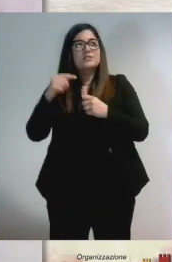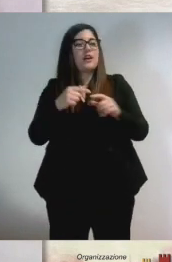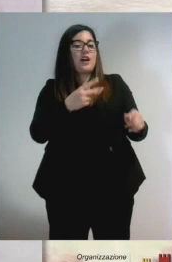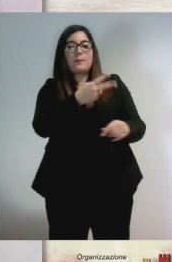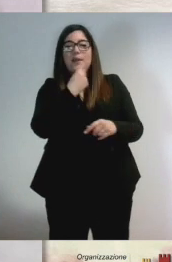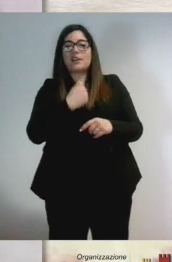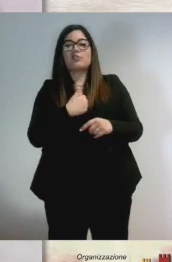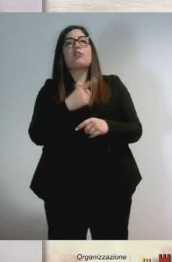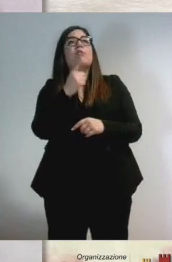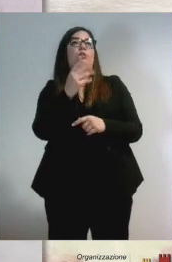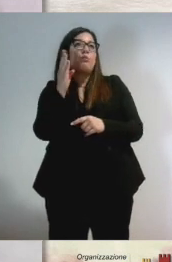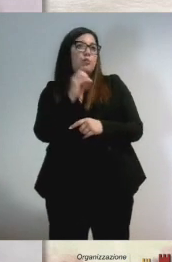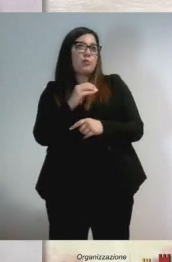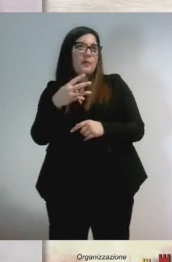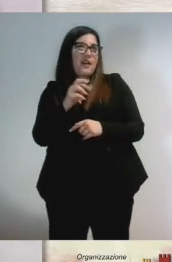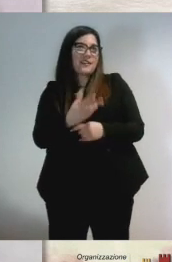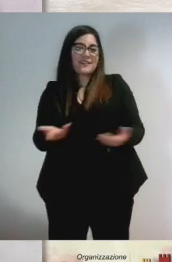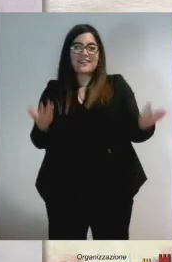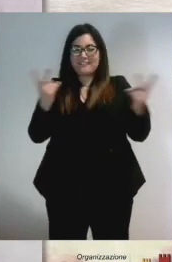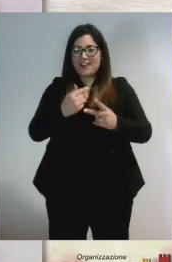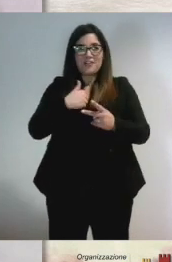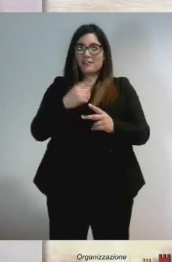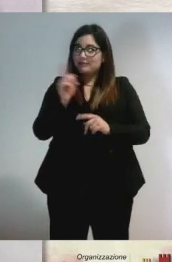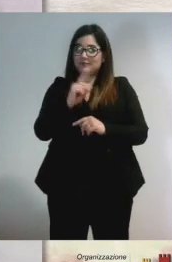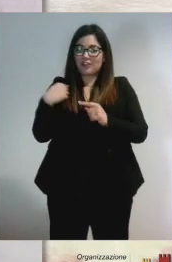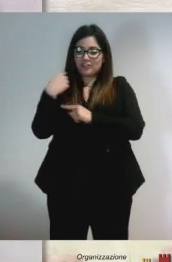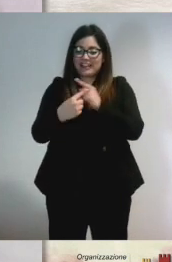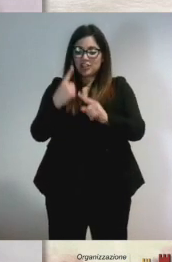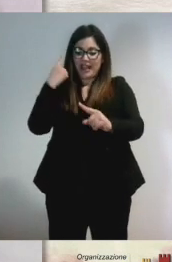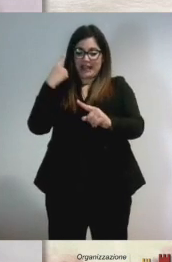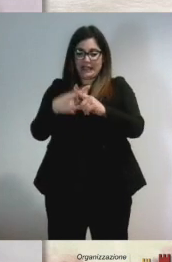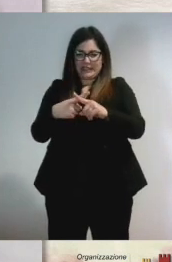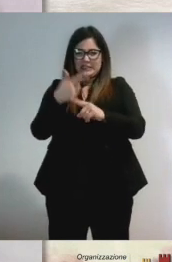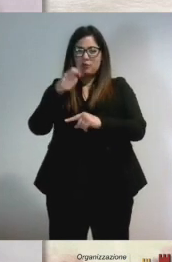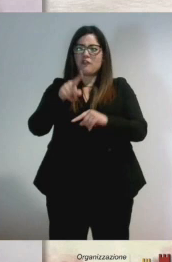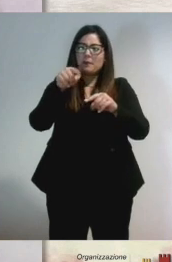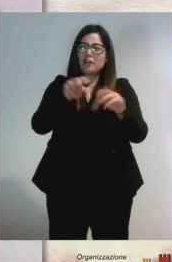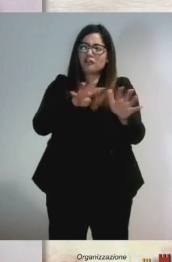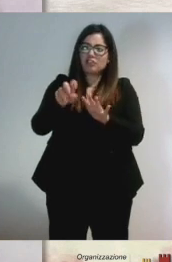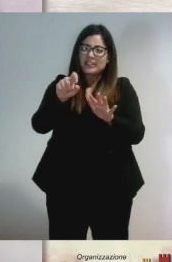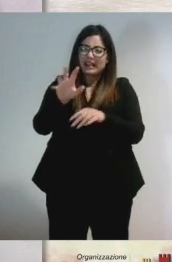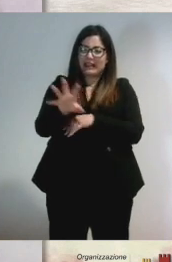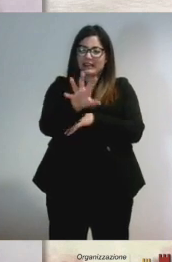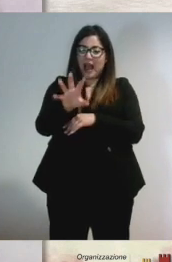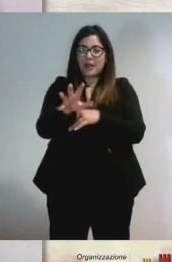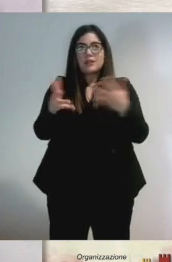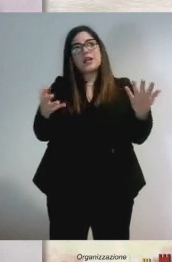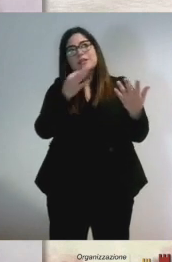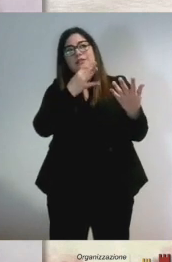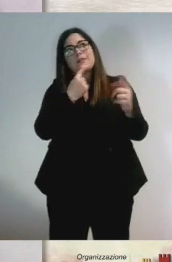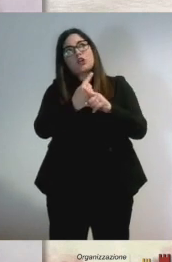X che sono degli anni 70 quindi non dovrei essere boomers credo che invece